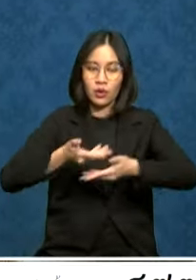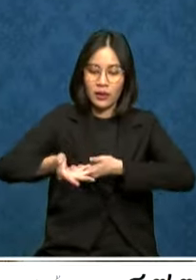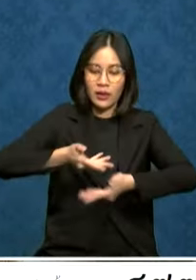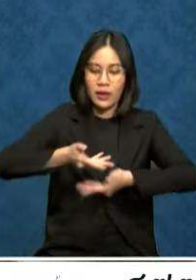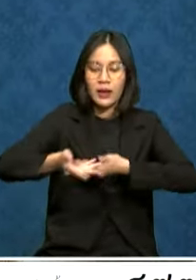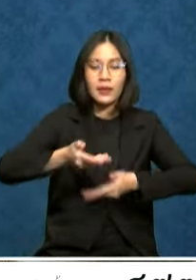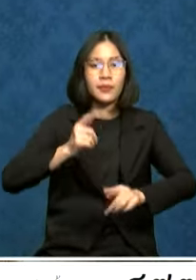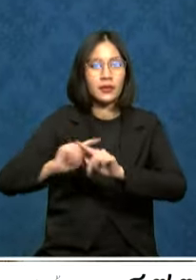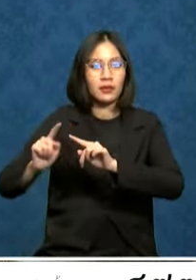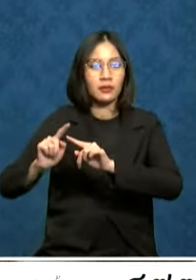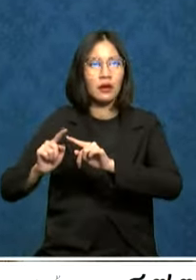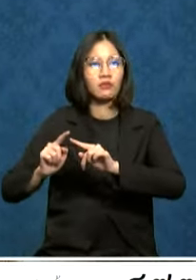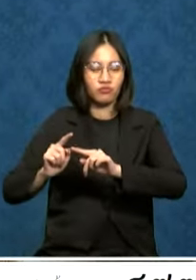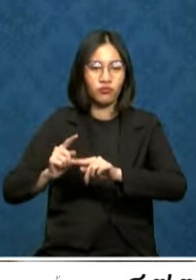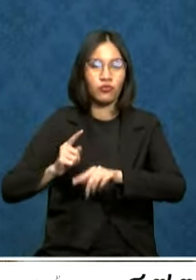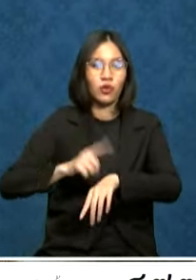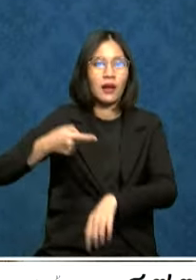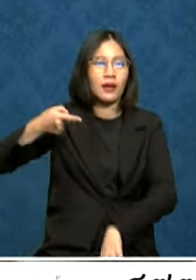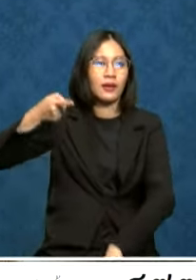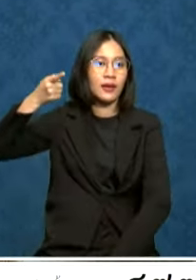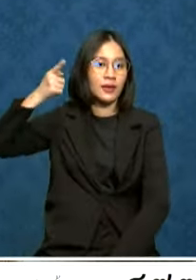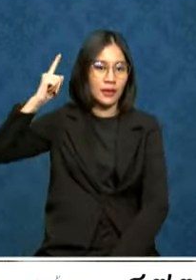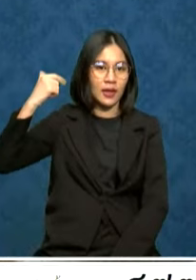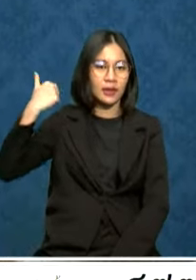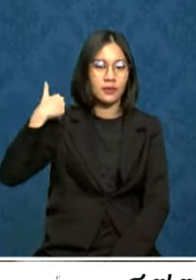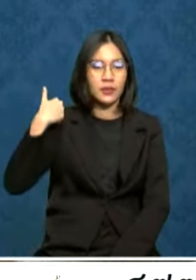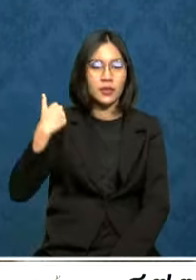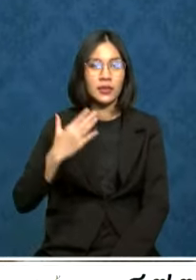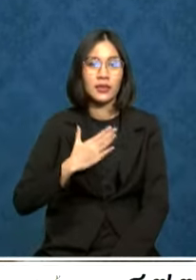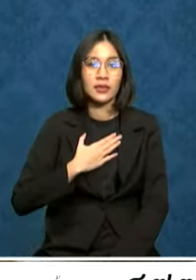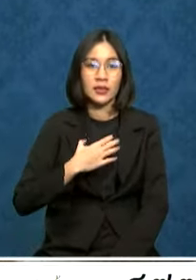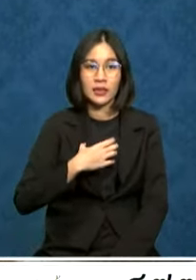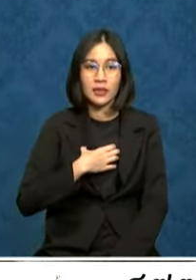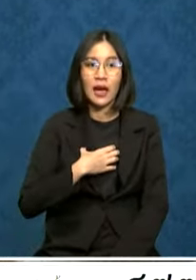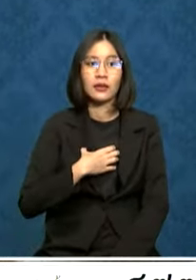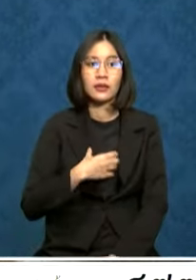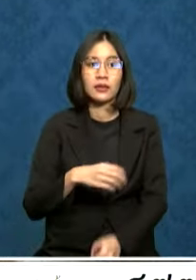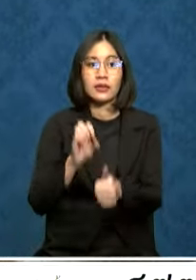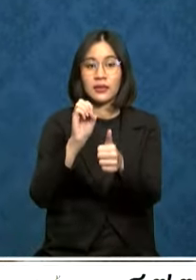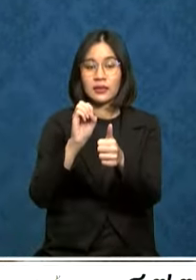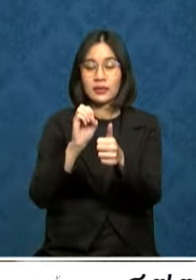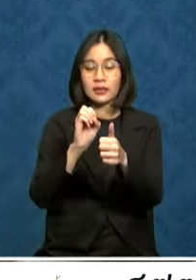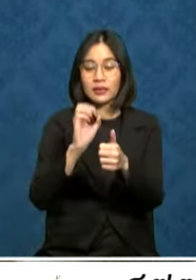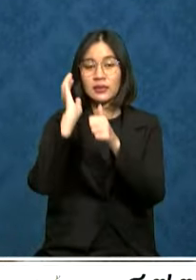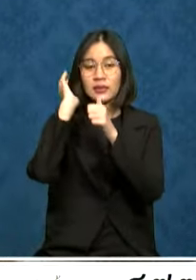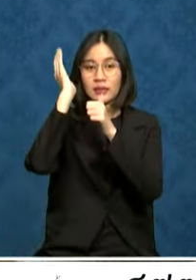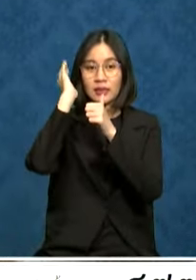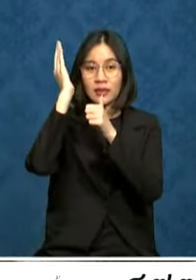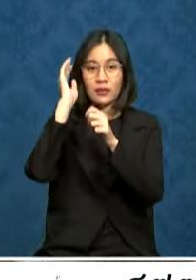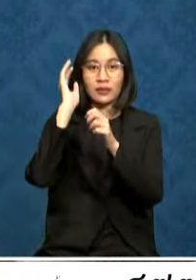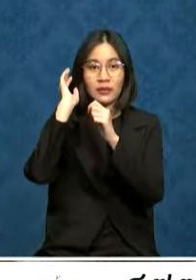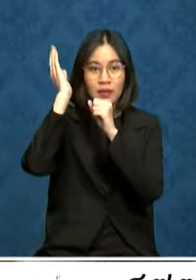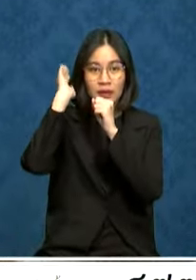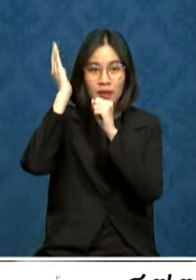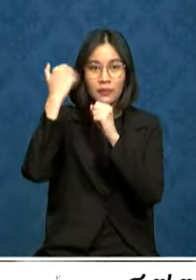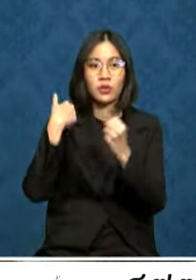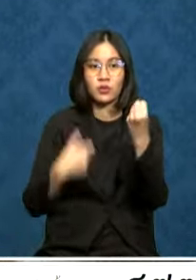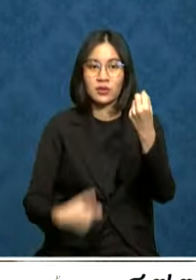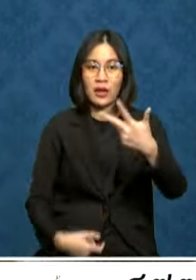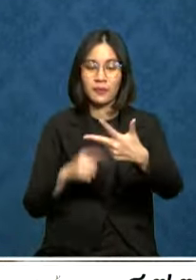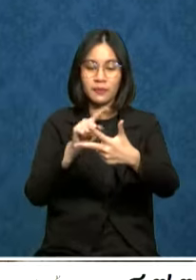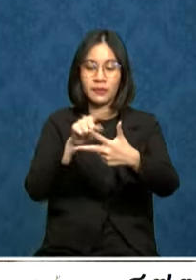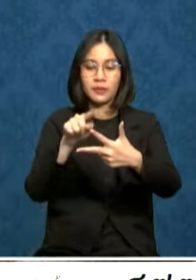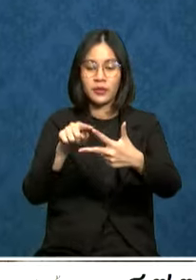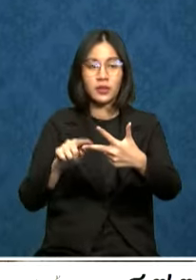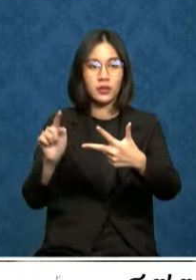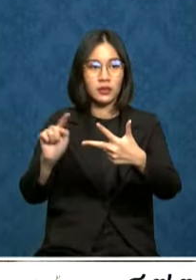คามคดเห็นกันคอนข้างมากทประทานค่ะ ทฉัอยากจะนำเสนอ 3 ประเด็นต่างต่อไปนี้เนี่ยคื